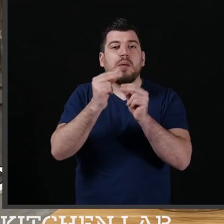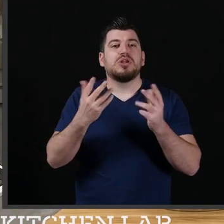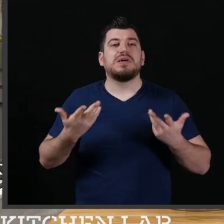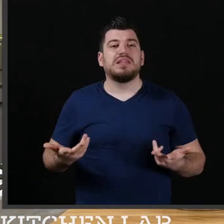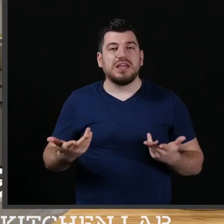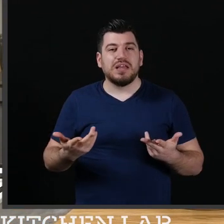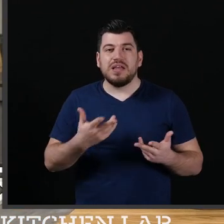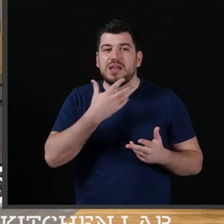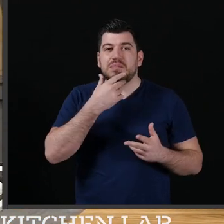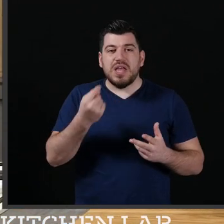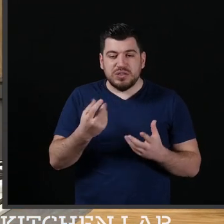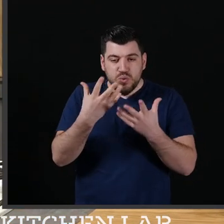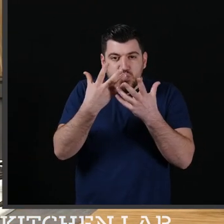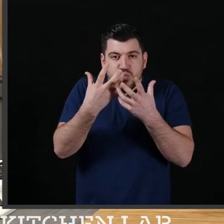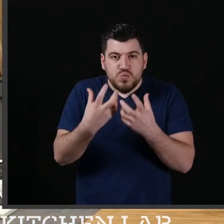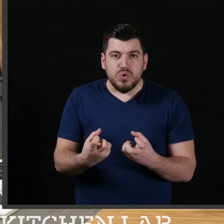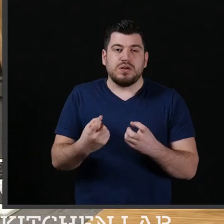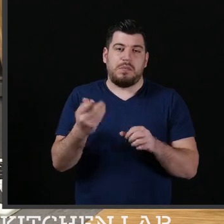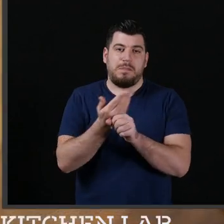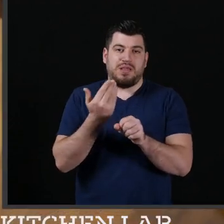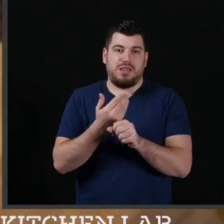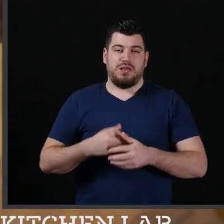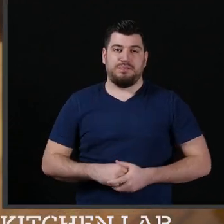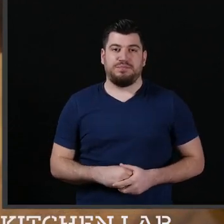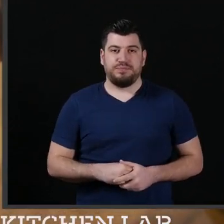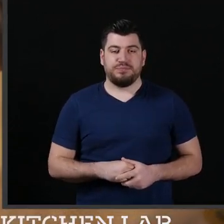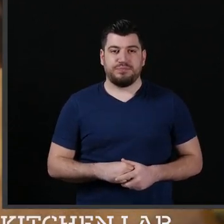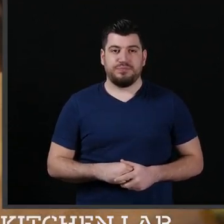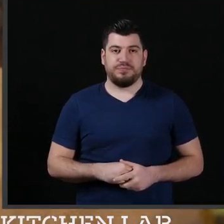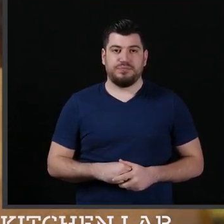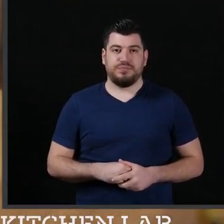πάρει ωραίο σχήμα η πατάτα καθώς ψήνεται. Παίρνω, κάνω χαραγματιές εδώ πέρα